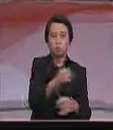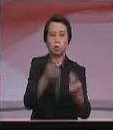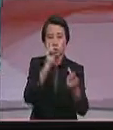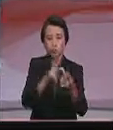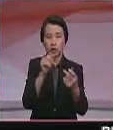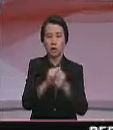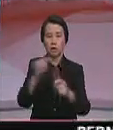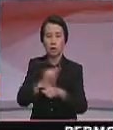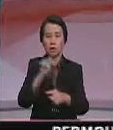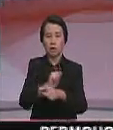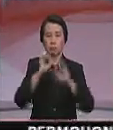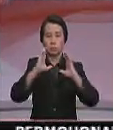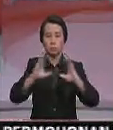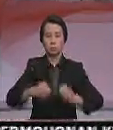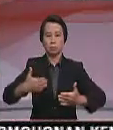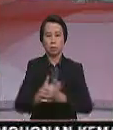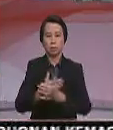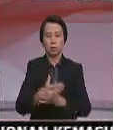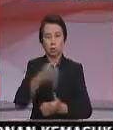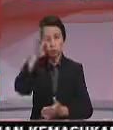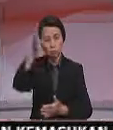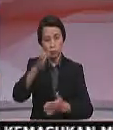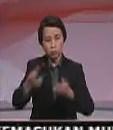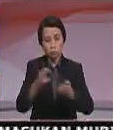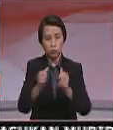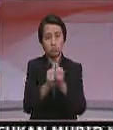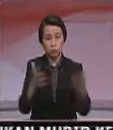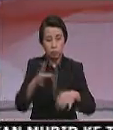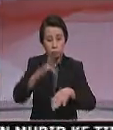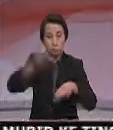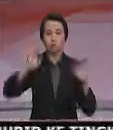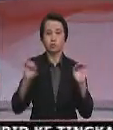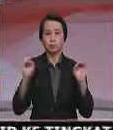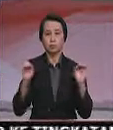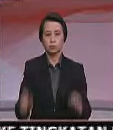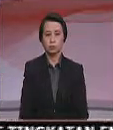dalam pengamalan norma baharu berkonsepkan urusan tanpa sentuhan.